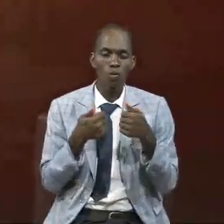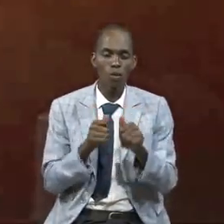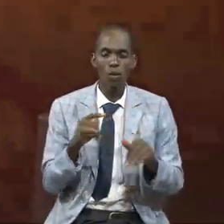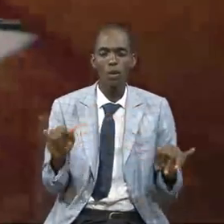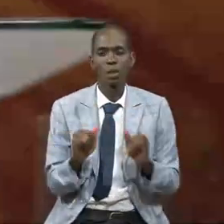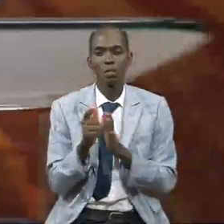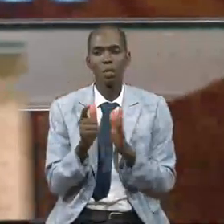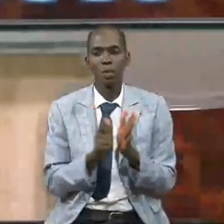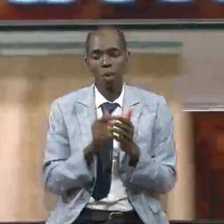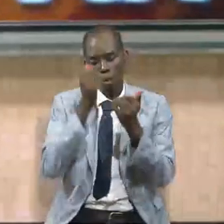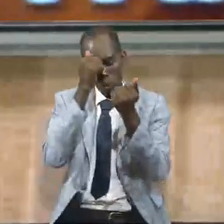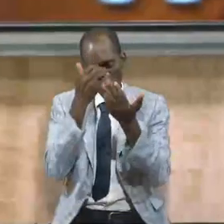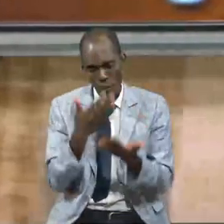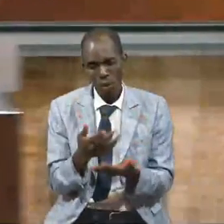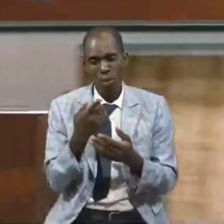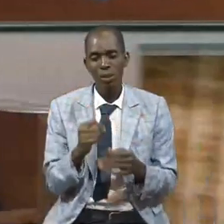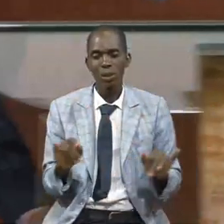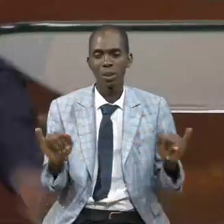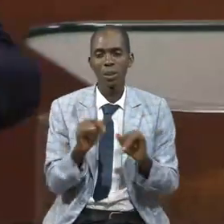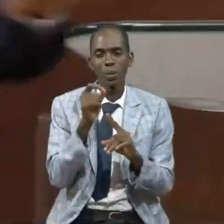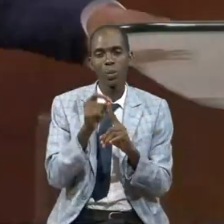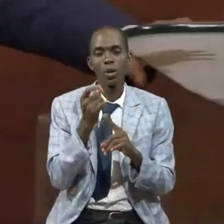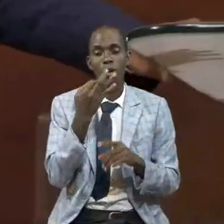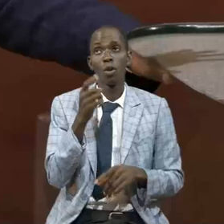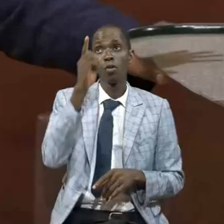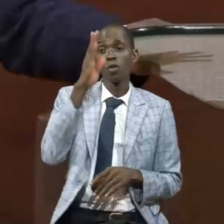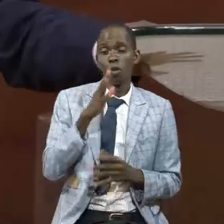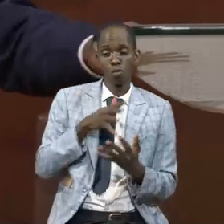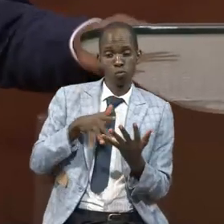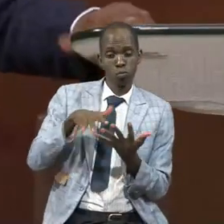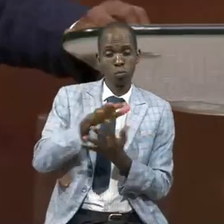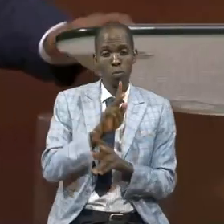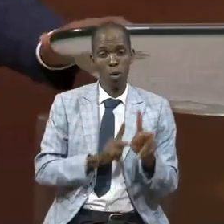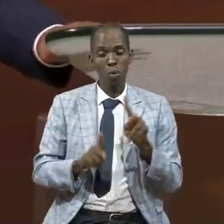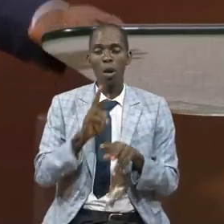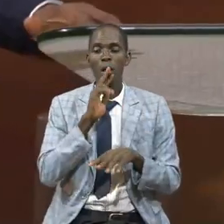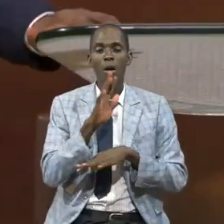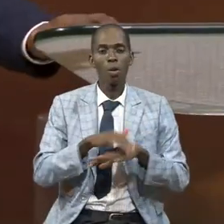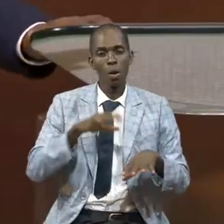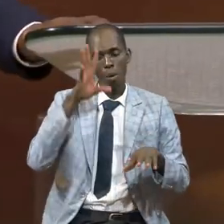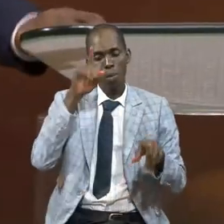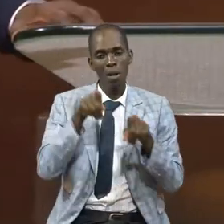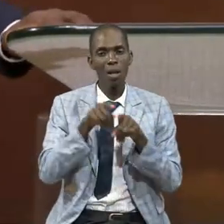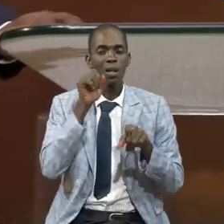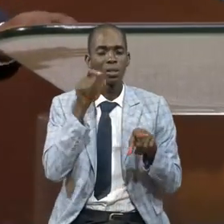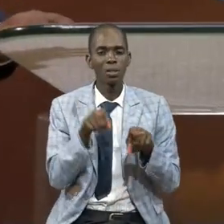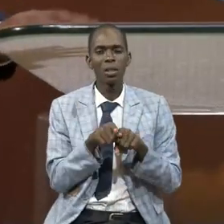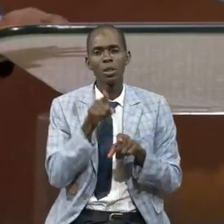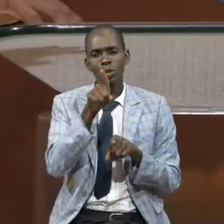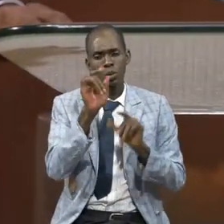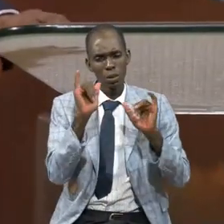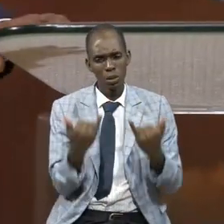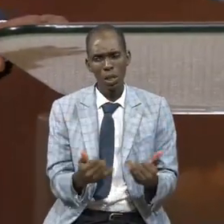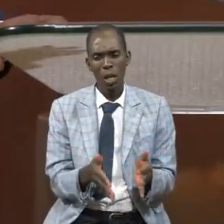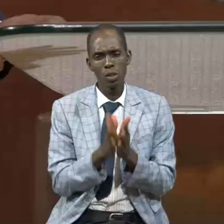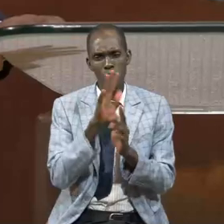au même Seigneur et à la même loi de Dieu, ils obéissent à la parole de Dieu, ce sont les frères. Vous vous pourrez